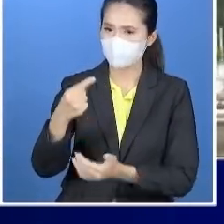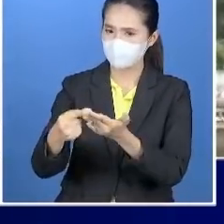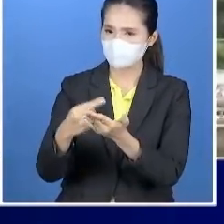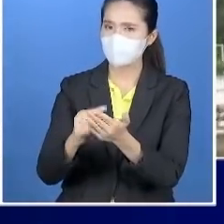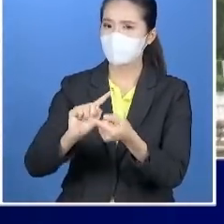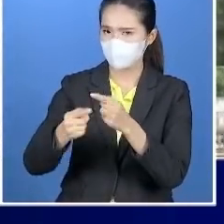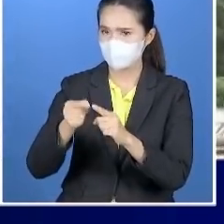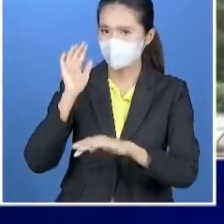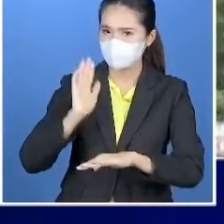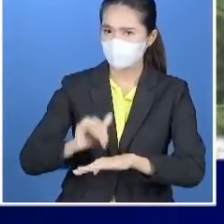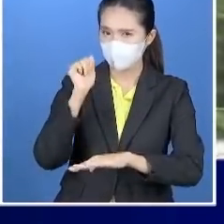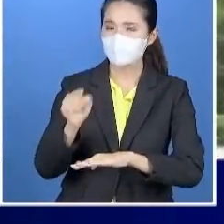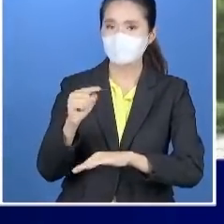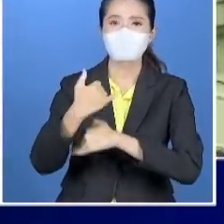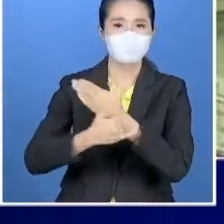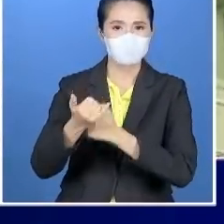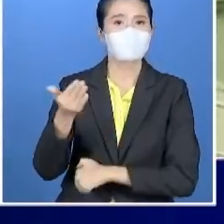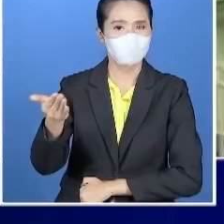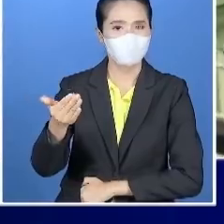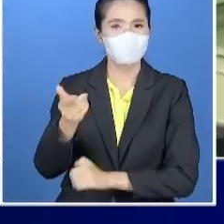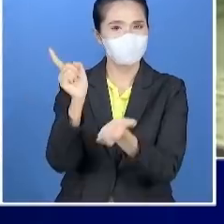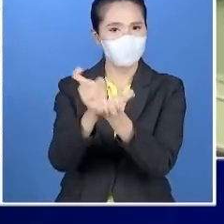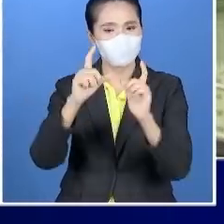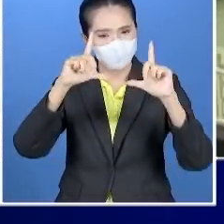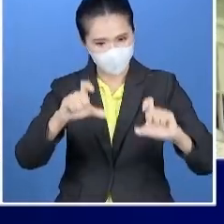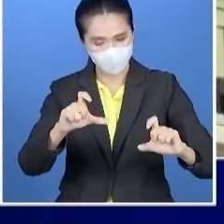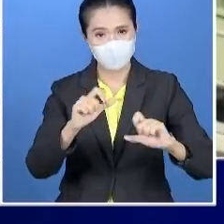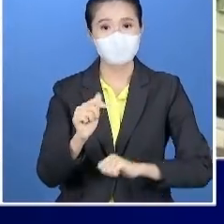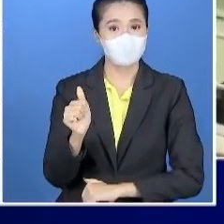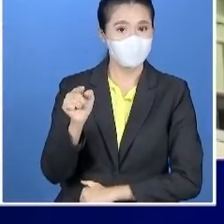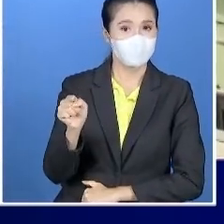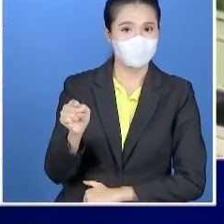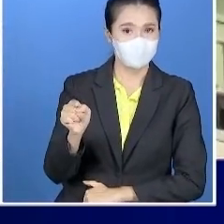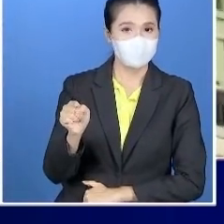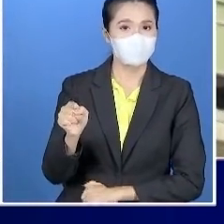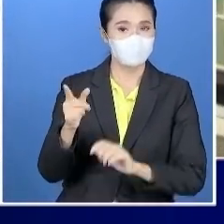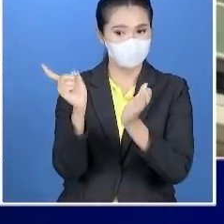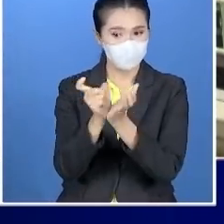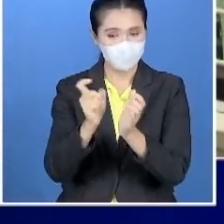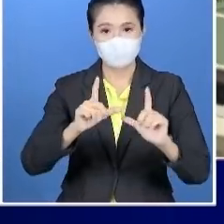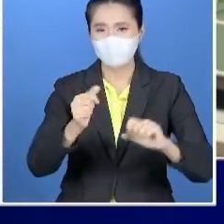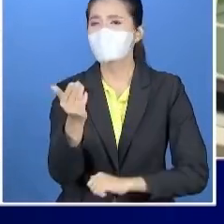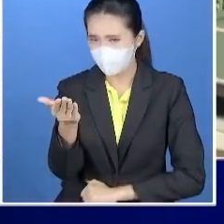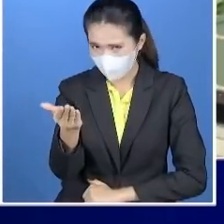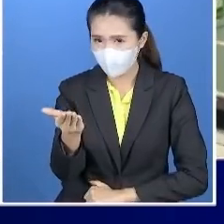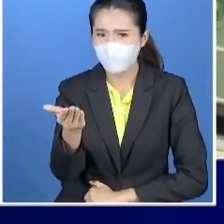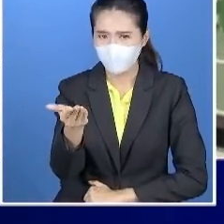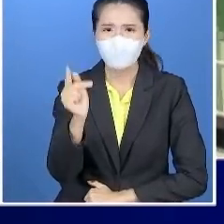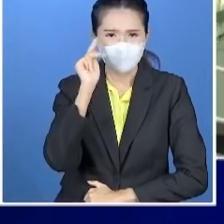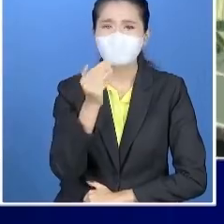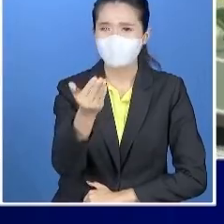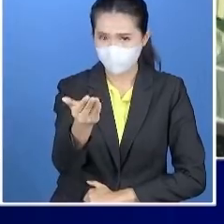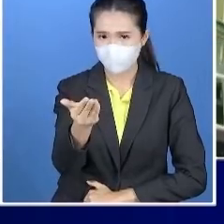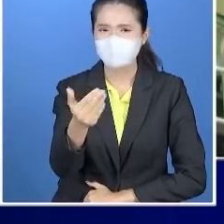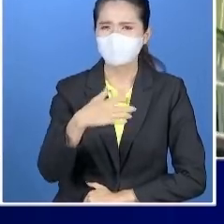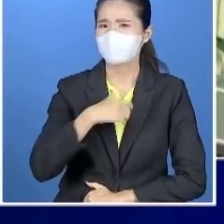ากับเพื่อนที่เป็นผู้เชี่ยวชาญที่อยู่ต่างประเทศไปขอภาพถ่ายดาวเทีย ม ถ้าได้ภาพถ่ายจากนาซาภาพถ่ายดาวเทียมอมรินทร์ขอด้วยสื่อมวลชนขอด้วยน